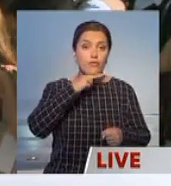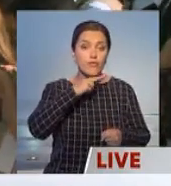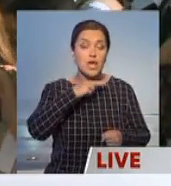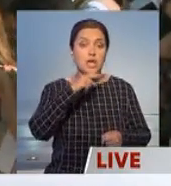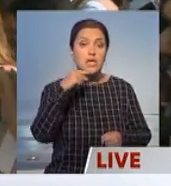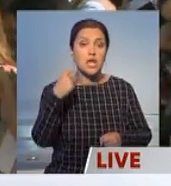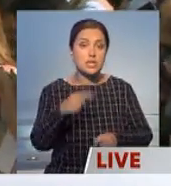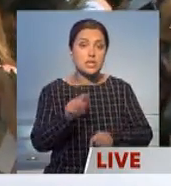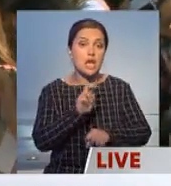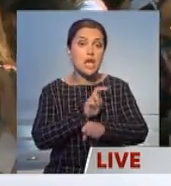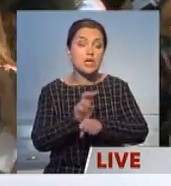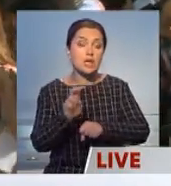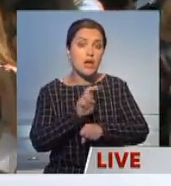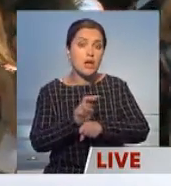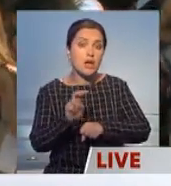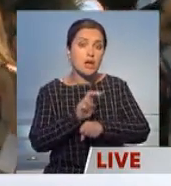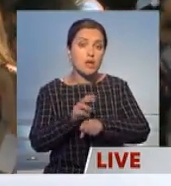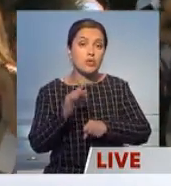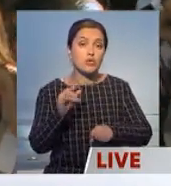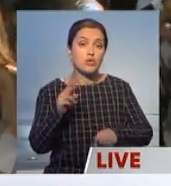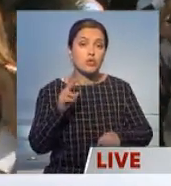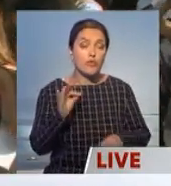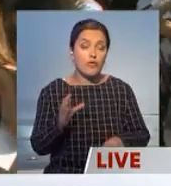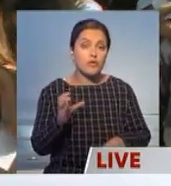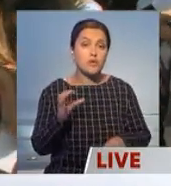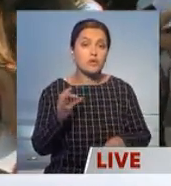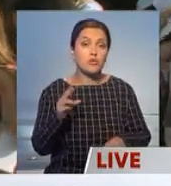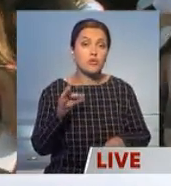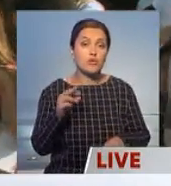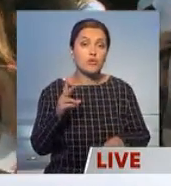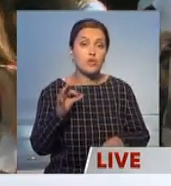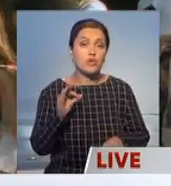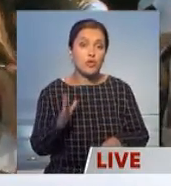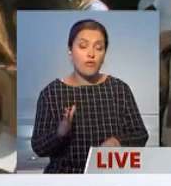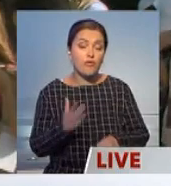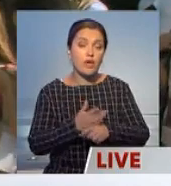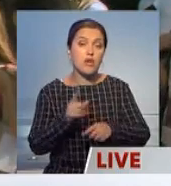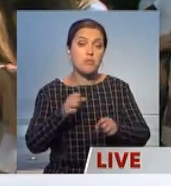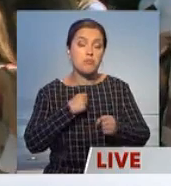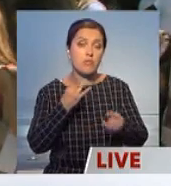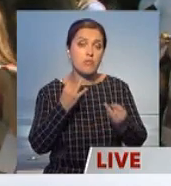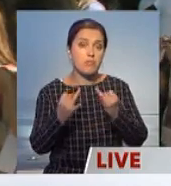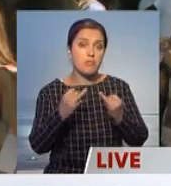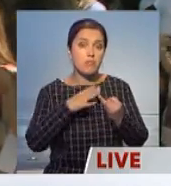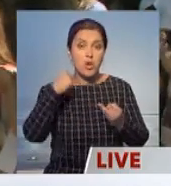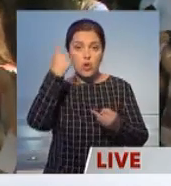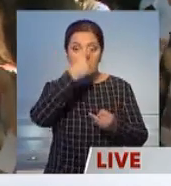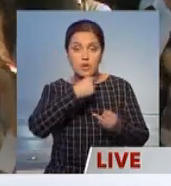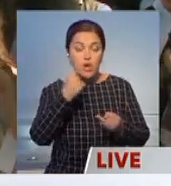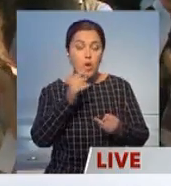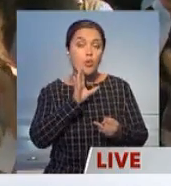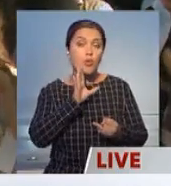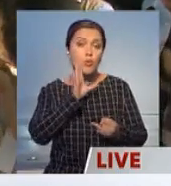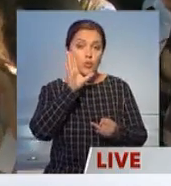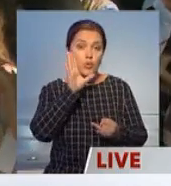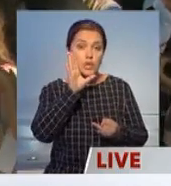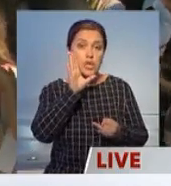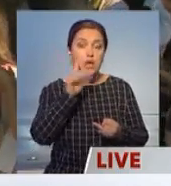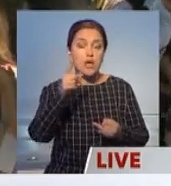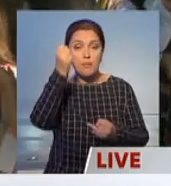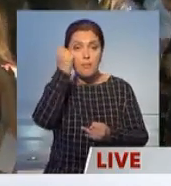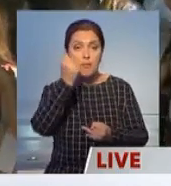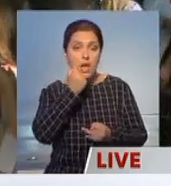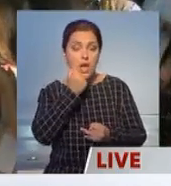актеров Равшана Куркову и Андрея Соколова. С ним мы смогли побеседовать уже сегодня утром на пресс-конференции. Он